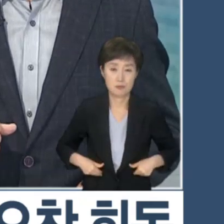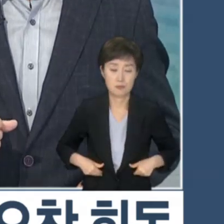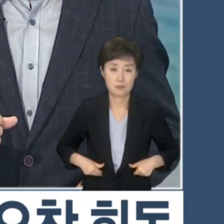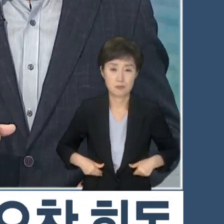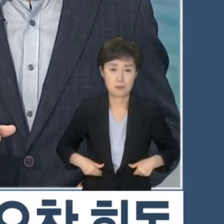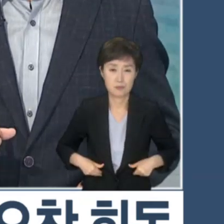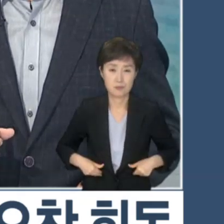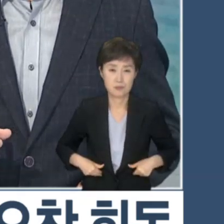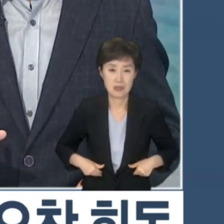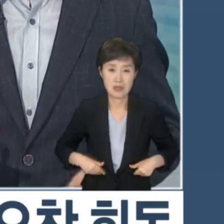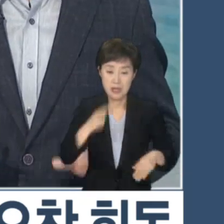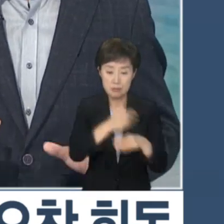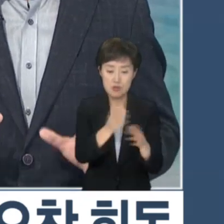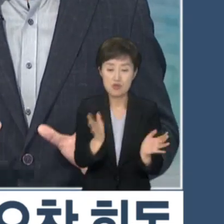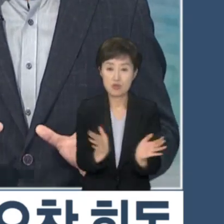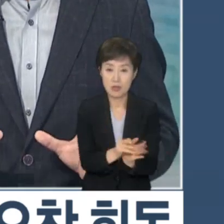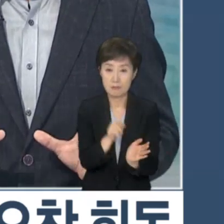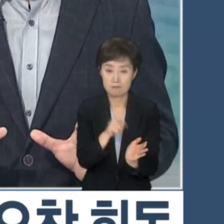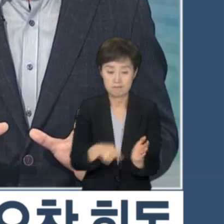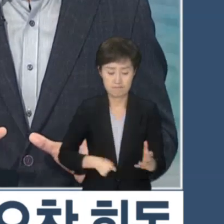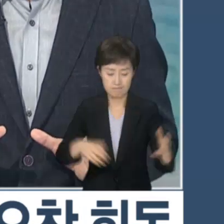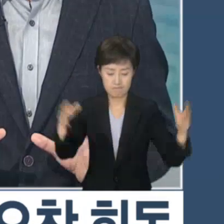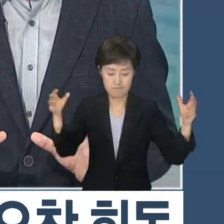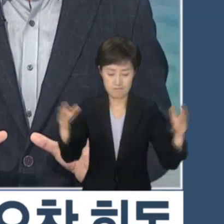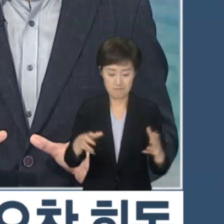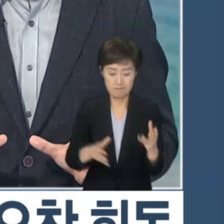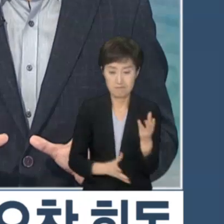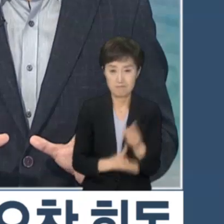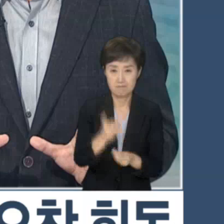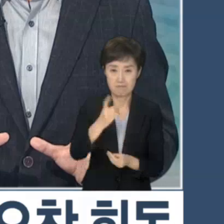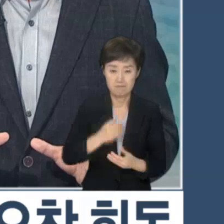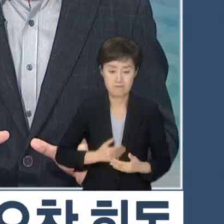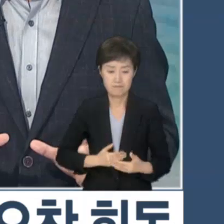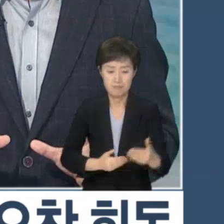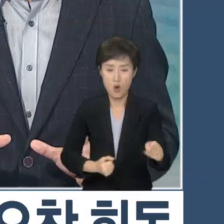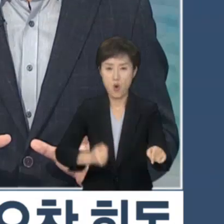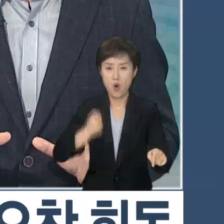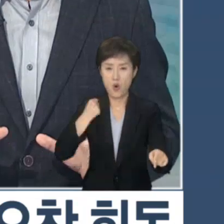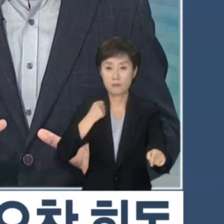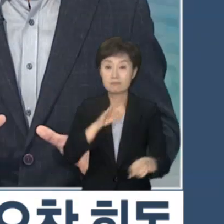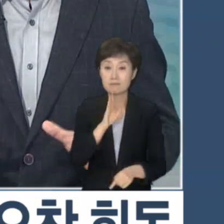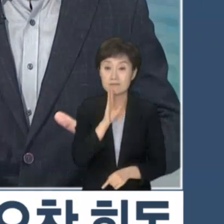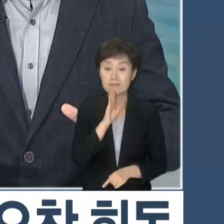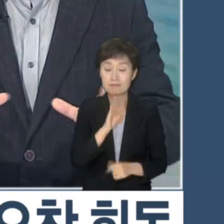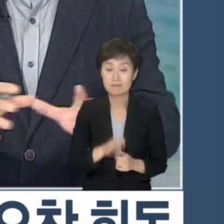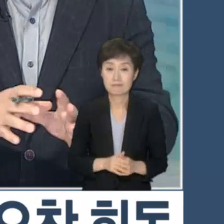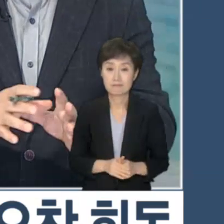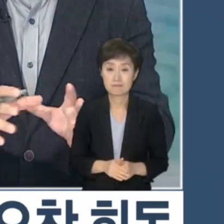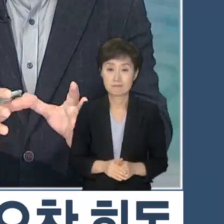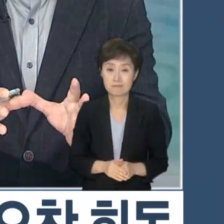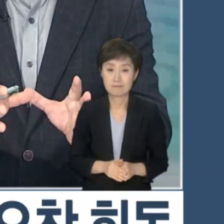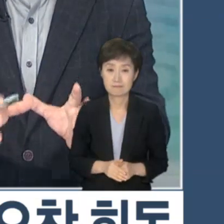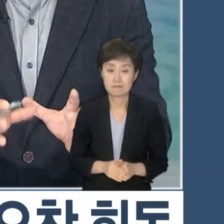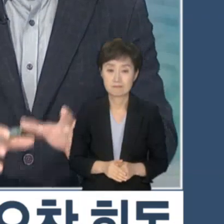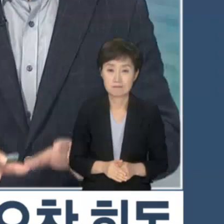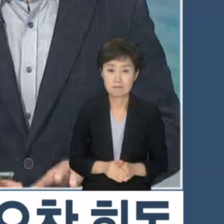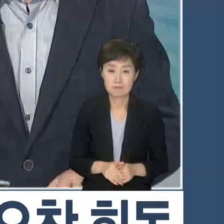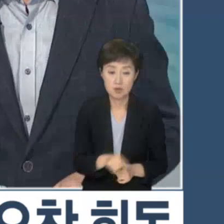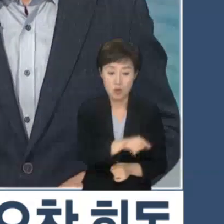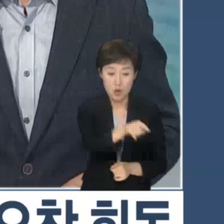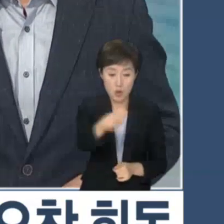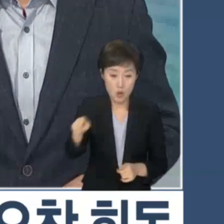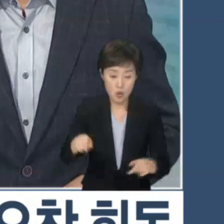때에 민주당이 크게 통합되어서 하나로 나가는 모습을 보일 수 있기 때문에 그 원내대표단 구성에 그분들이